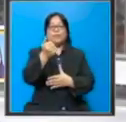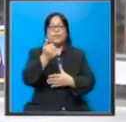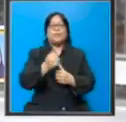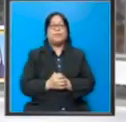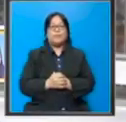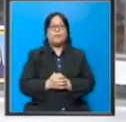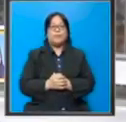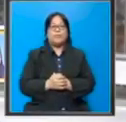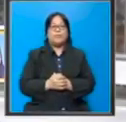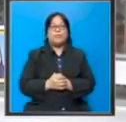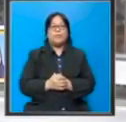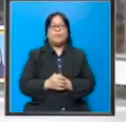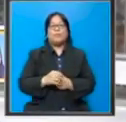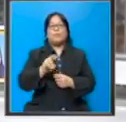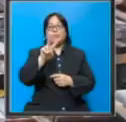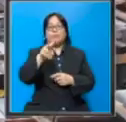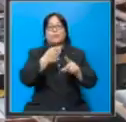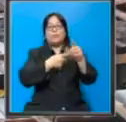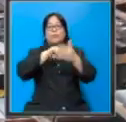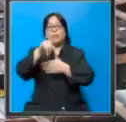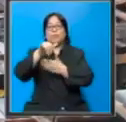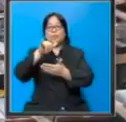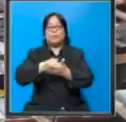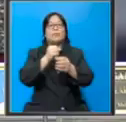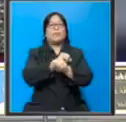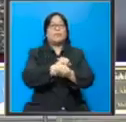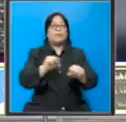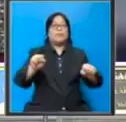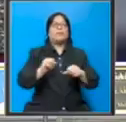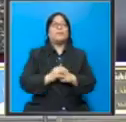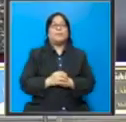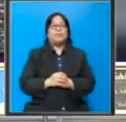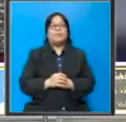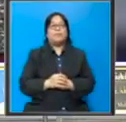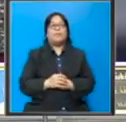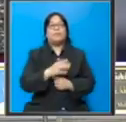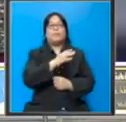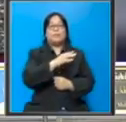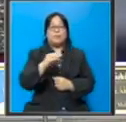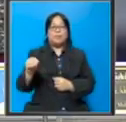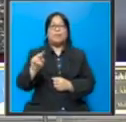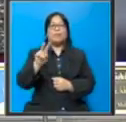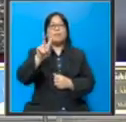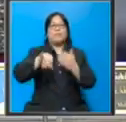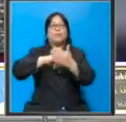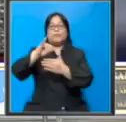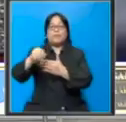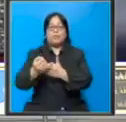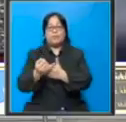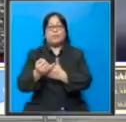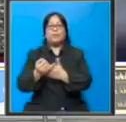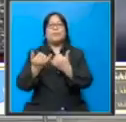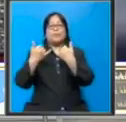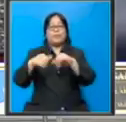2020, 2 daripada projek tersebut telah siap sepenuhnya, manakala 2 lagi projek